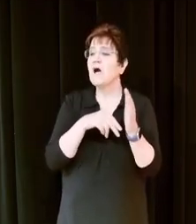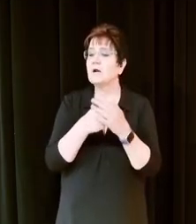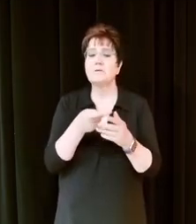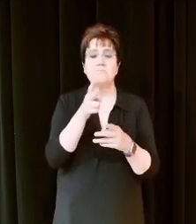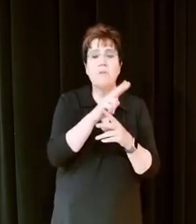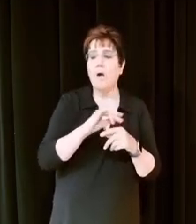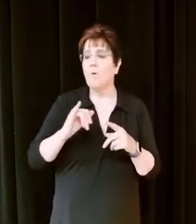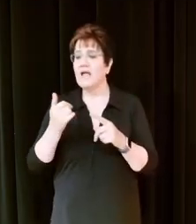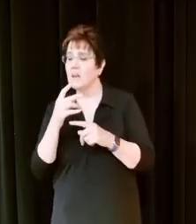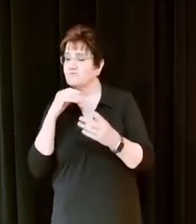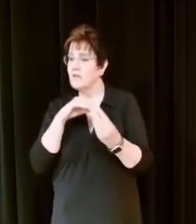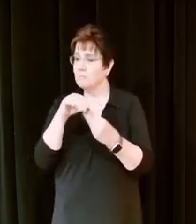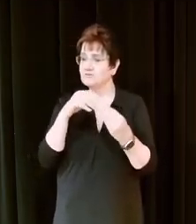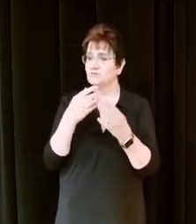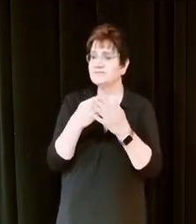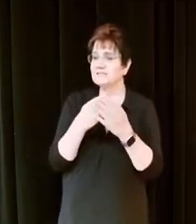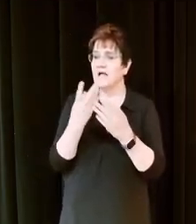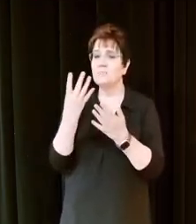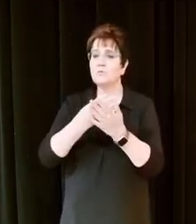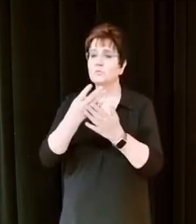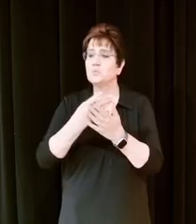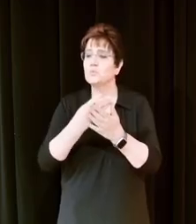und dem Gelb. Dadurch entstehen die ganzen Grüntöne.